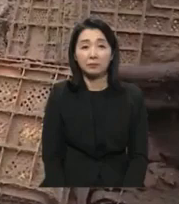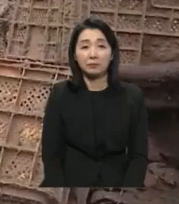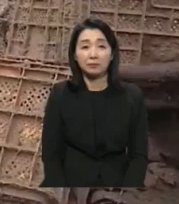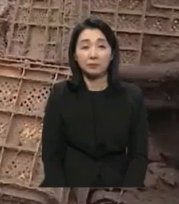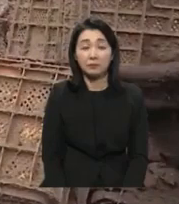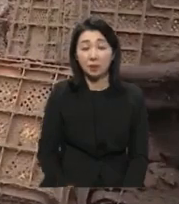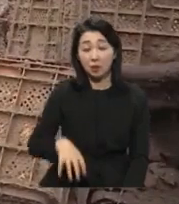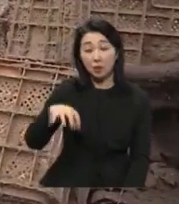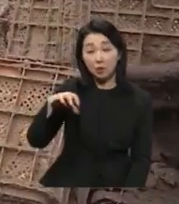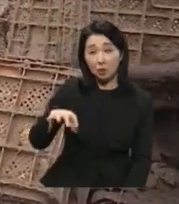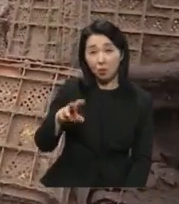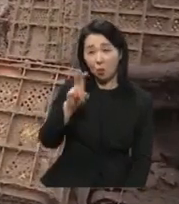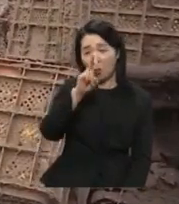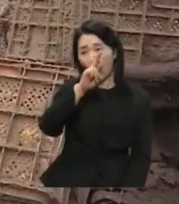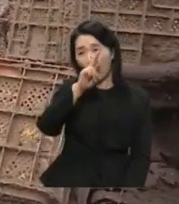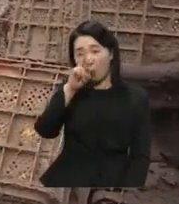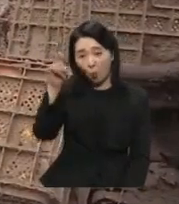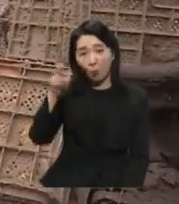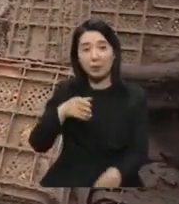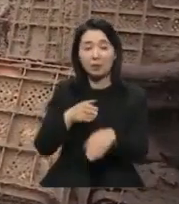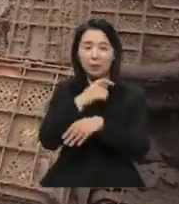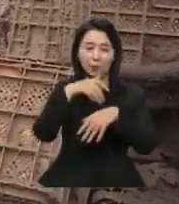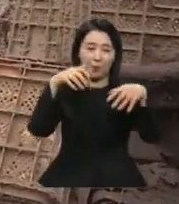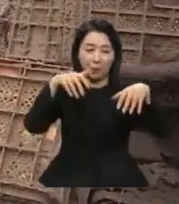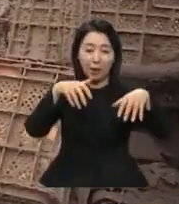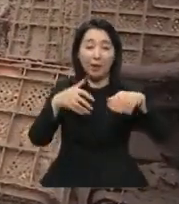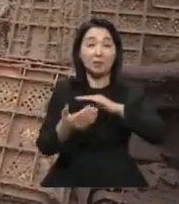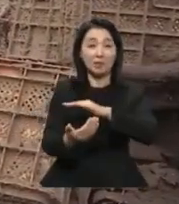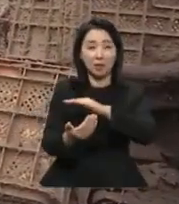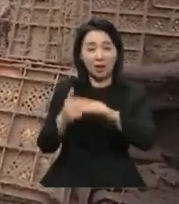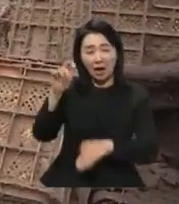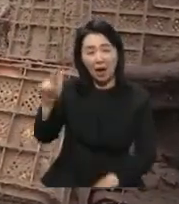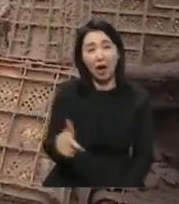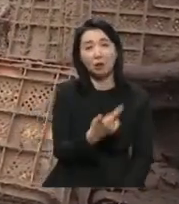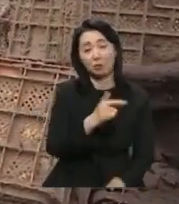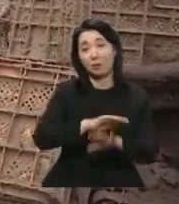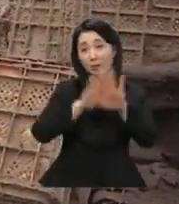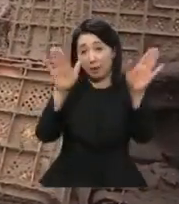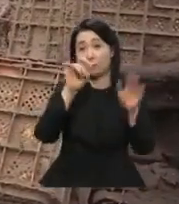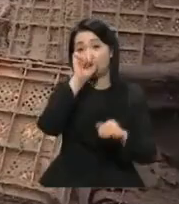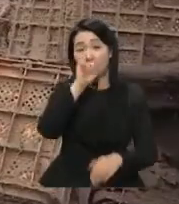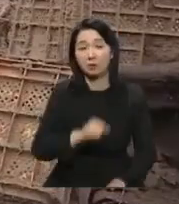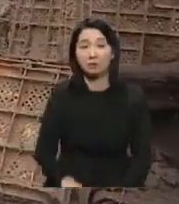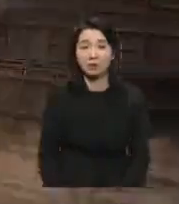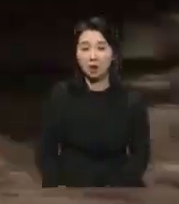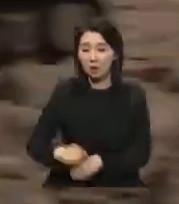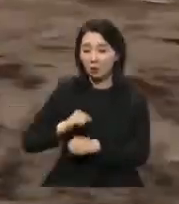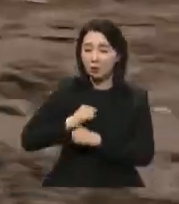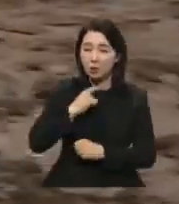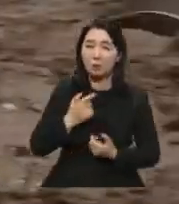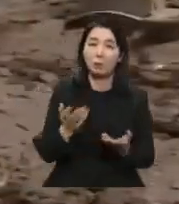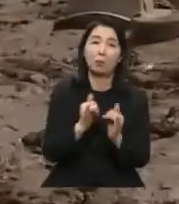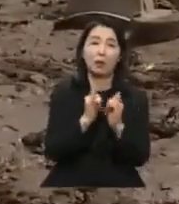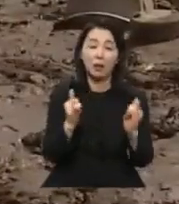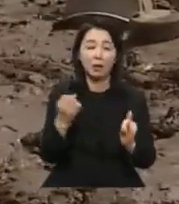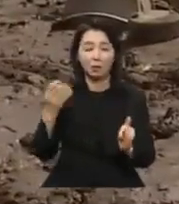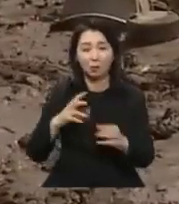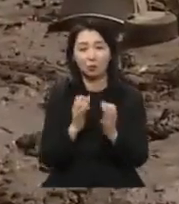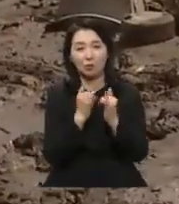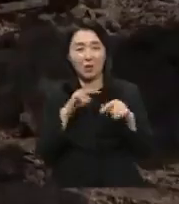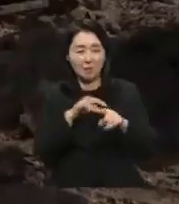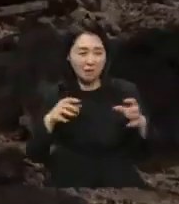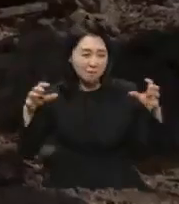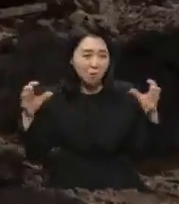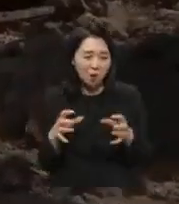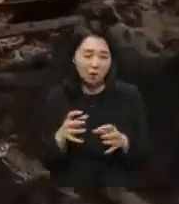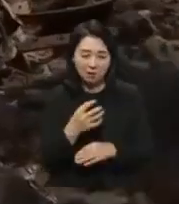오후 늦게 소나기가 내리기까지 내리기 전까지 하루 종일 맑았습니다 군인과 자원봉사자 그리고 주민들이 힘을